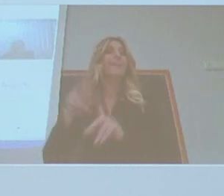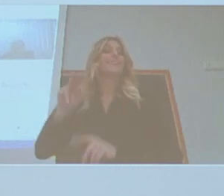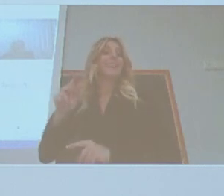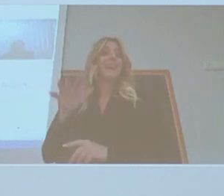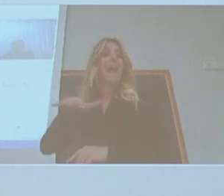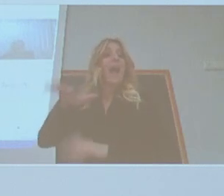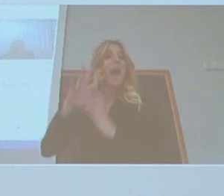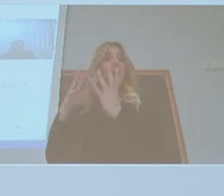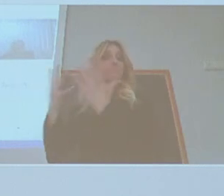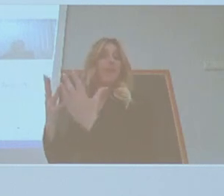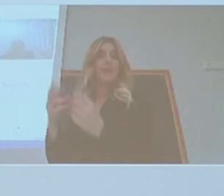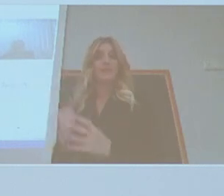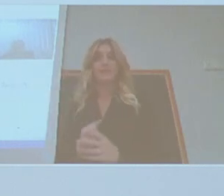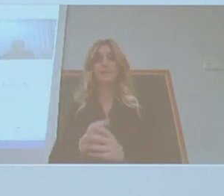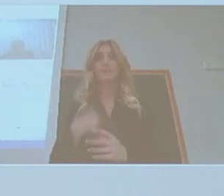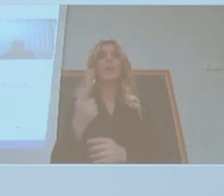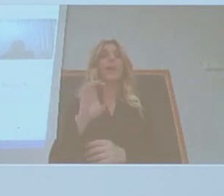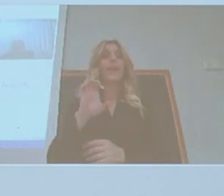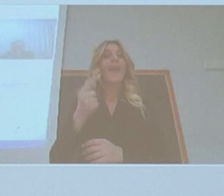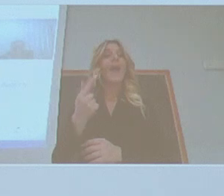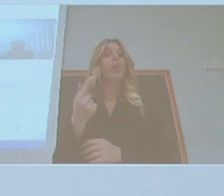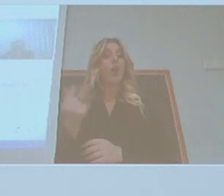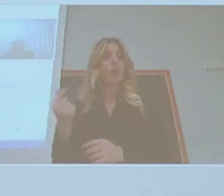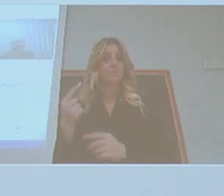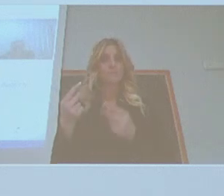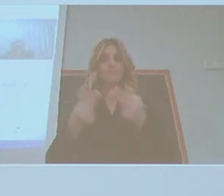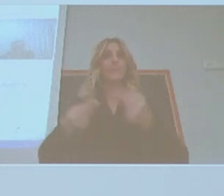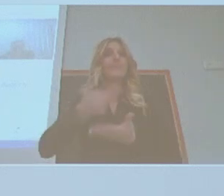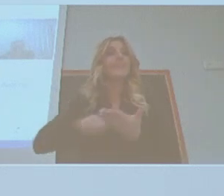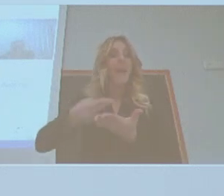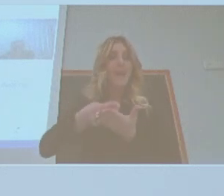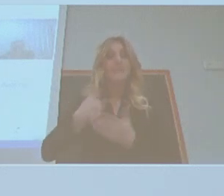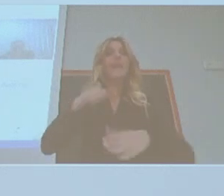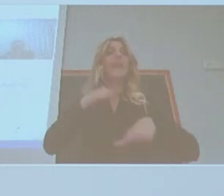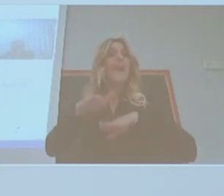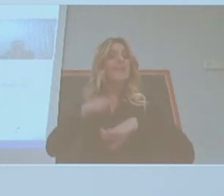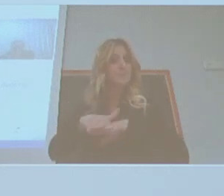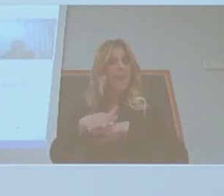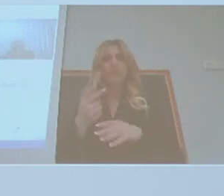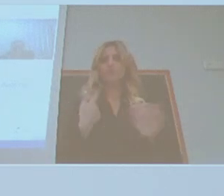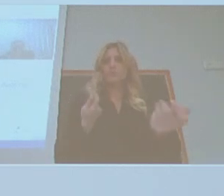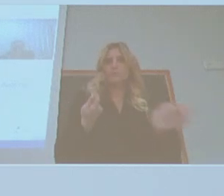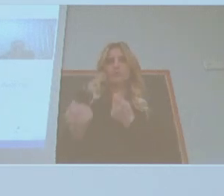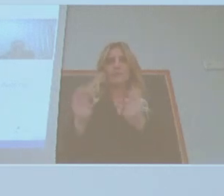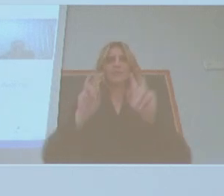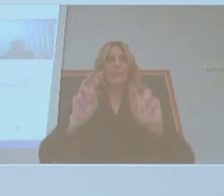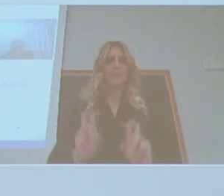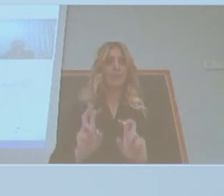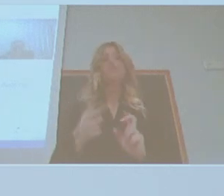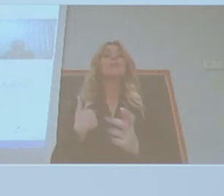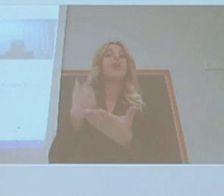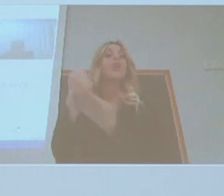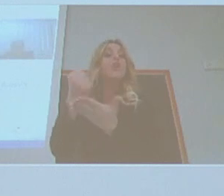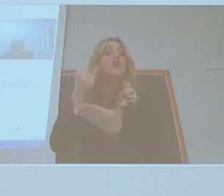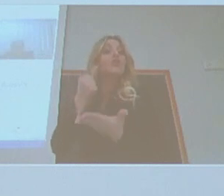ambientale, l'eco designer, l'esperto in gestione dell'energia, il certificatore